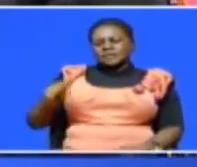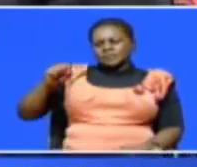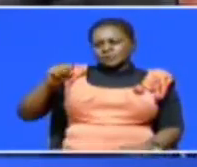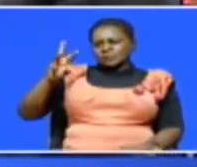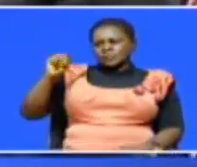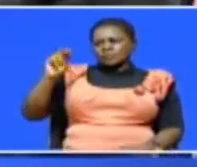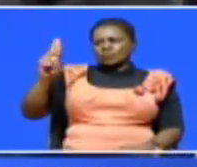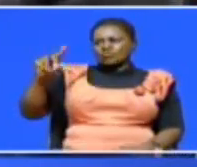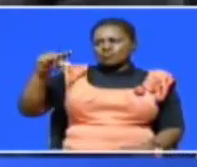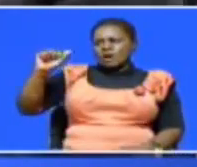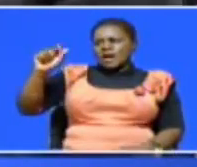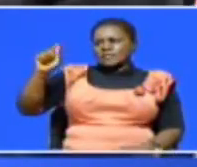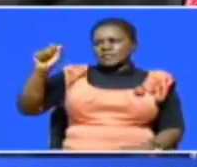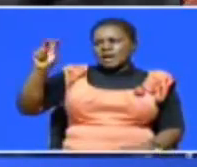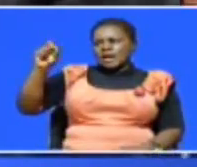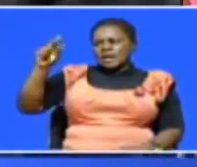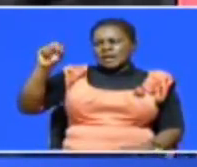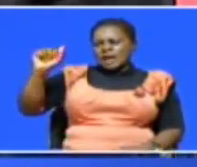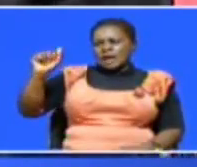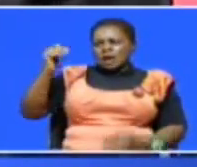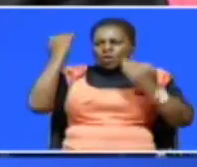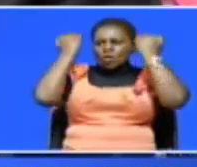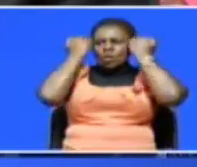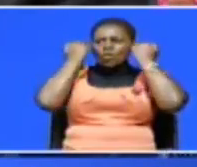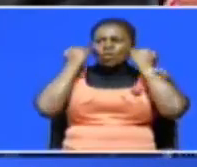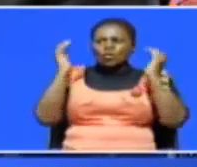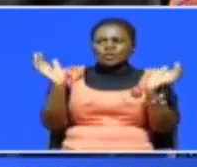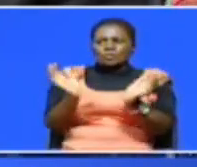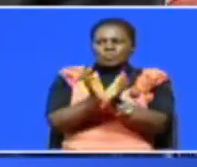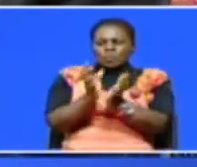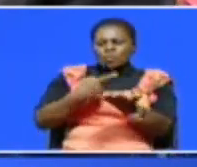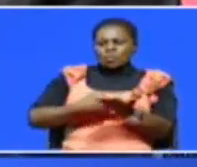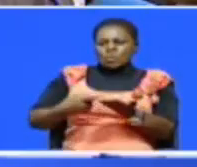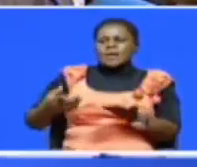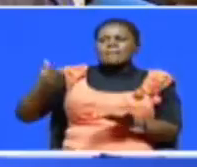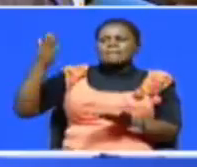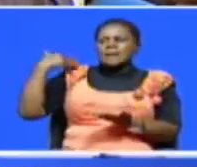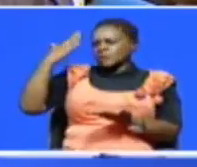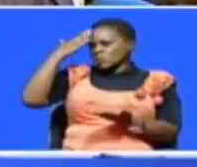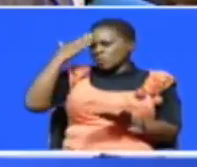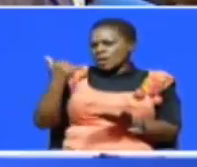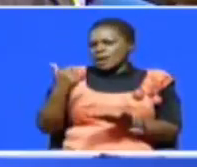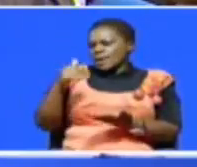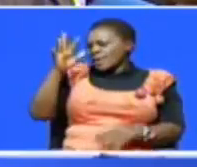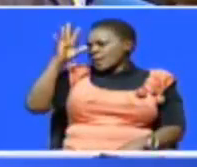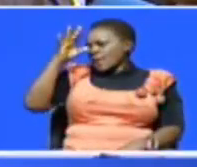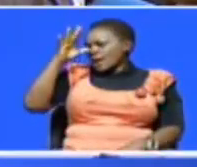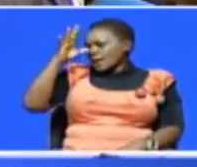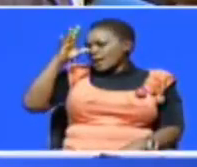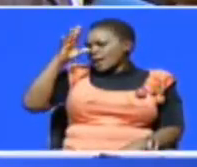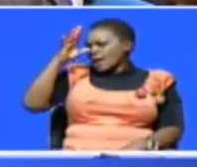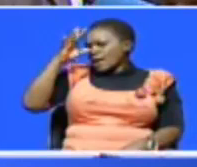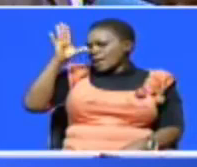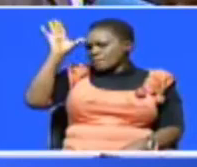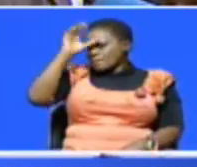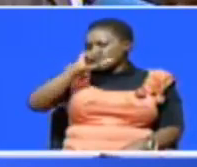Mwanasiasa Danson Buya Mungatana alifika mahakamani baada ya kukamatwa wiki iliyopita kwa madai ya kuendeleza ulaghai akitumia jina